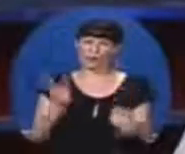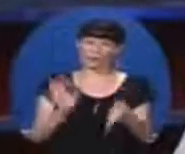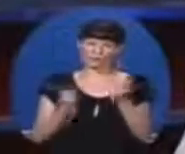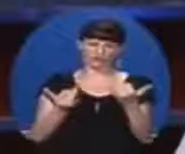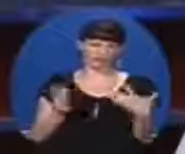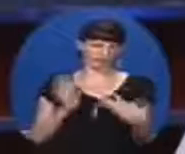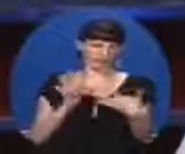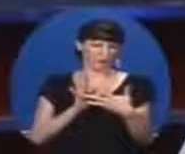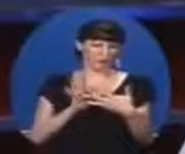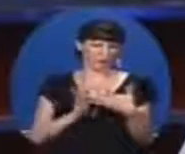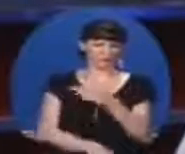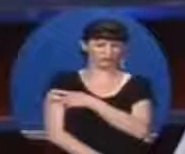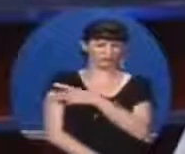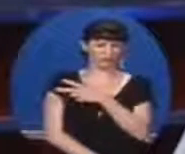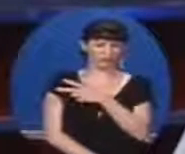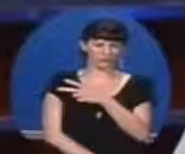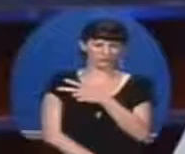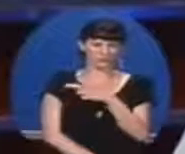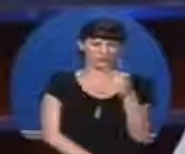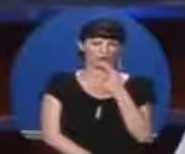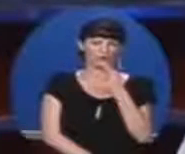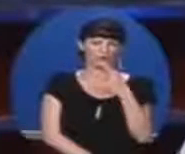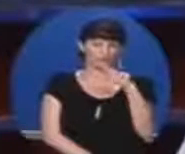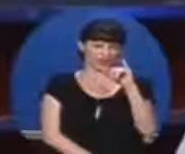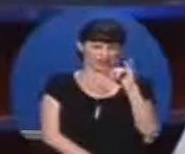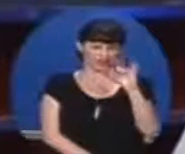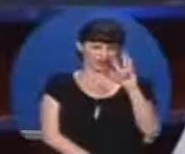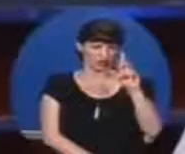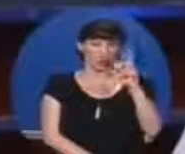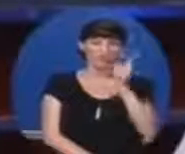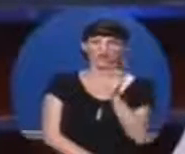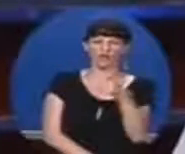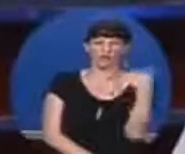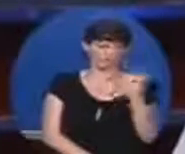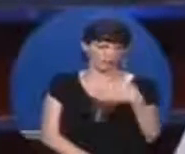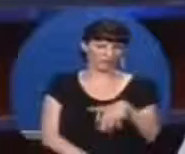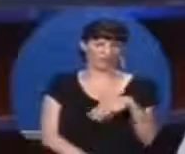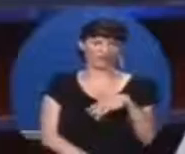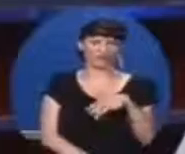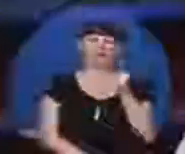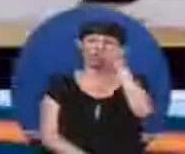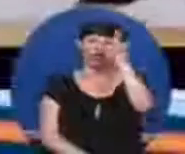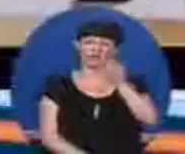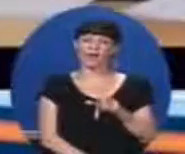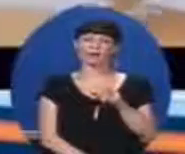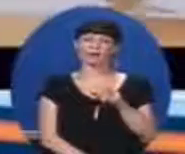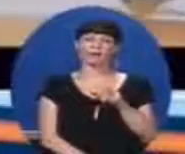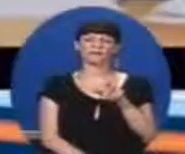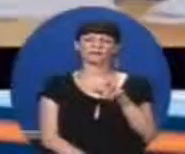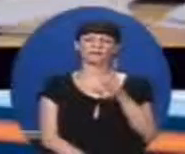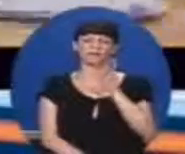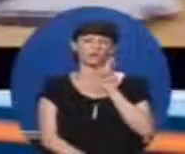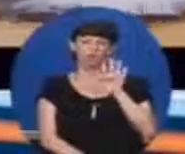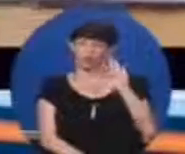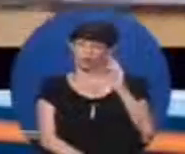שלו, בווידאו, הוא אומר שהוא צריך לשלם הרבה כסף. ואדון ברונו שטיין הוא מפקד מחוז, ויש בסמכותו להורות על